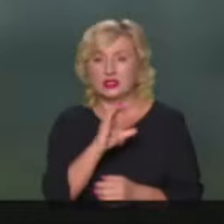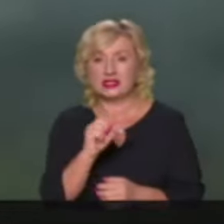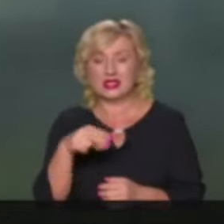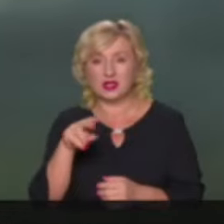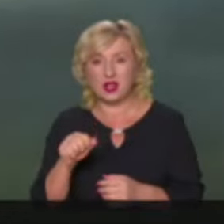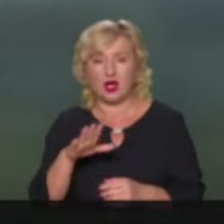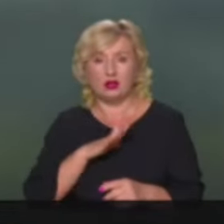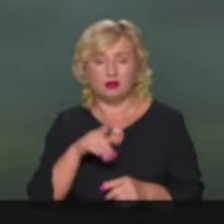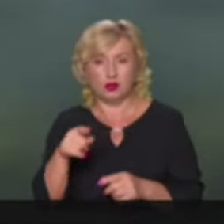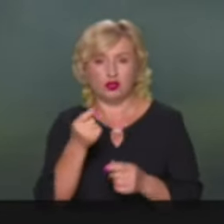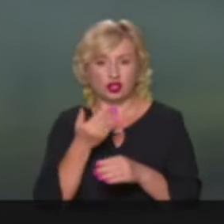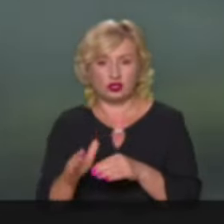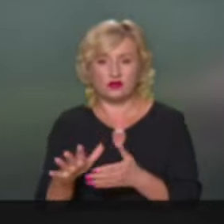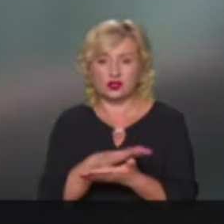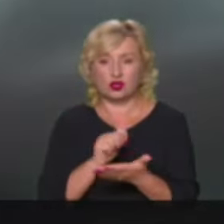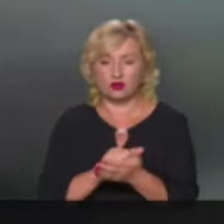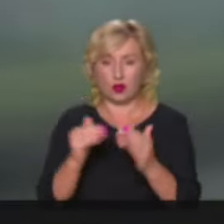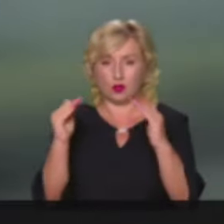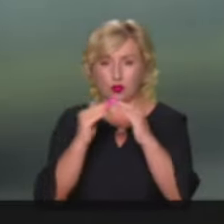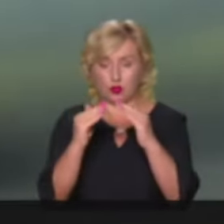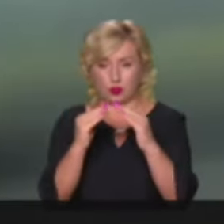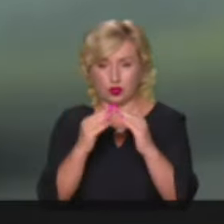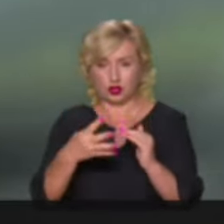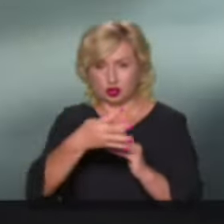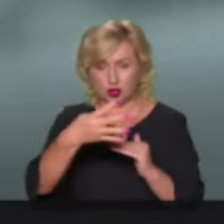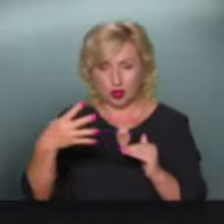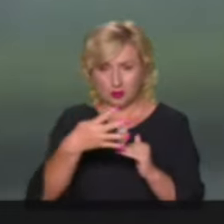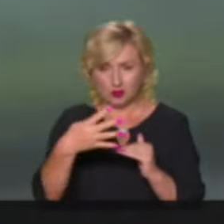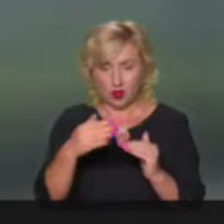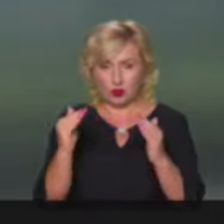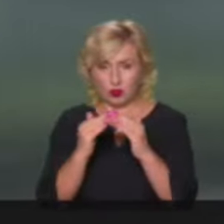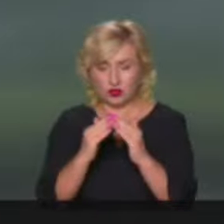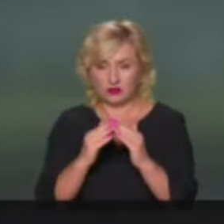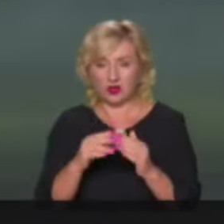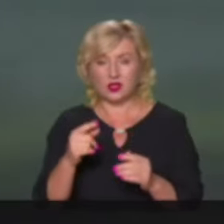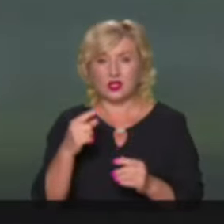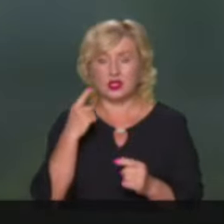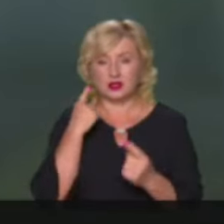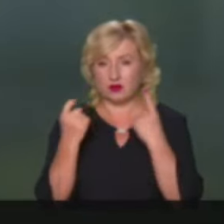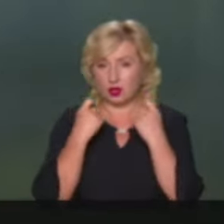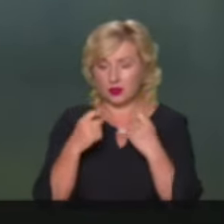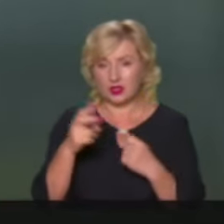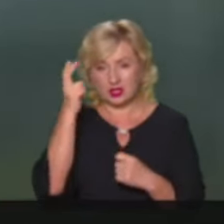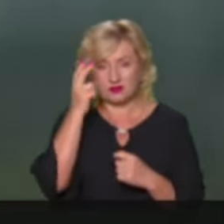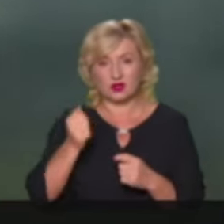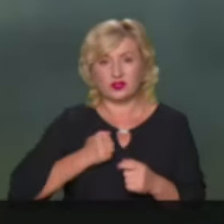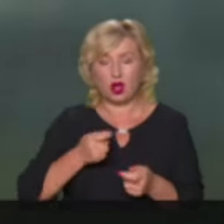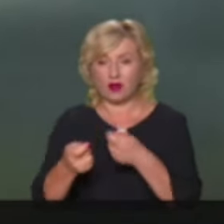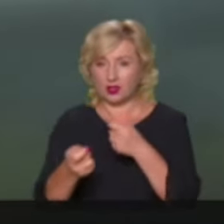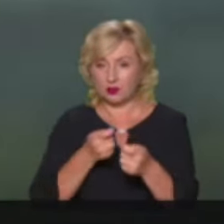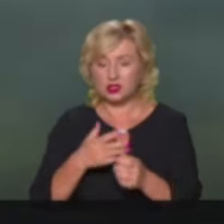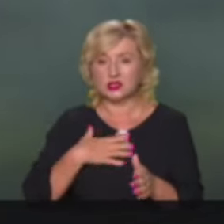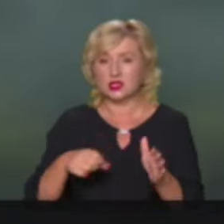було зруйновано оцю поверхівлю, чотириповерхову будівлю. І за даними Київської міської військової адміністрації,